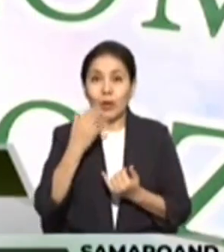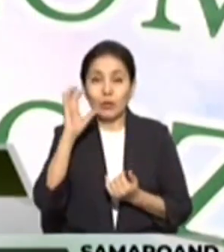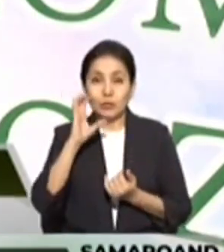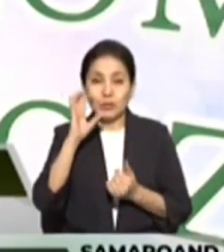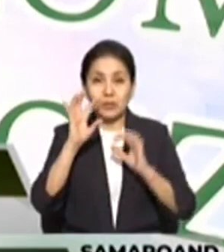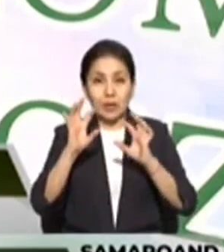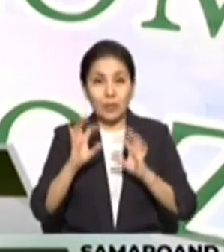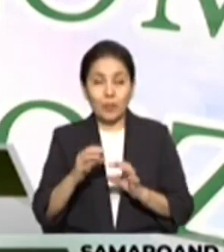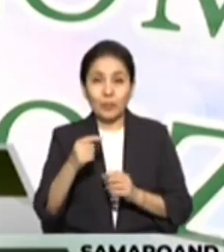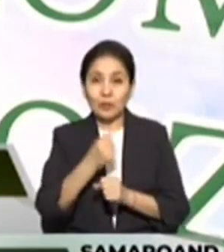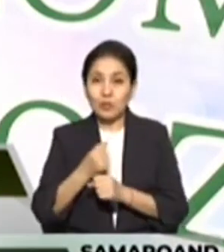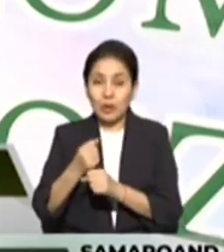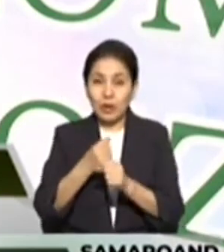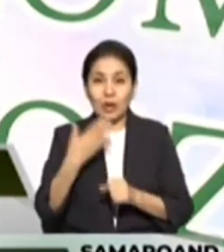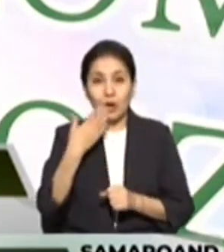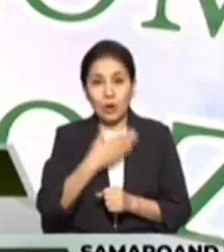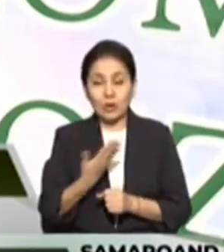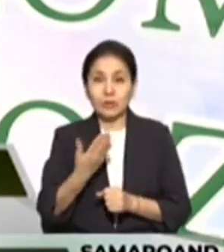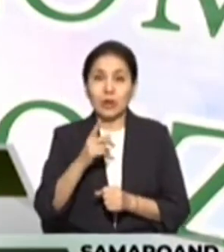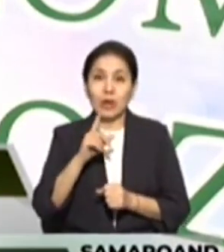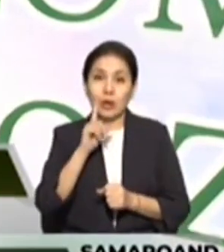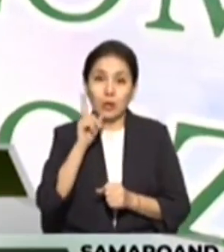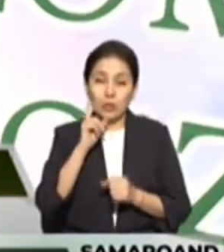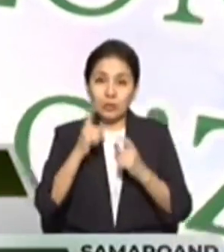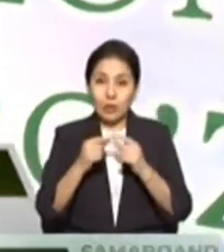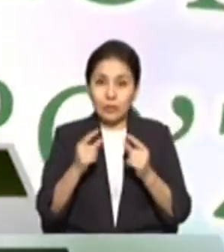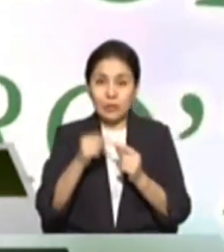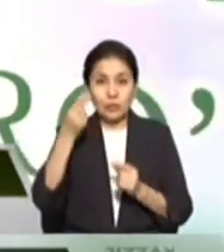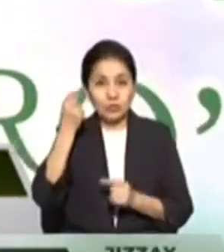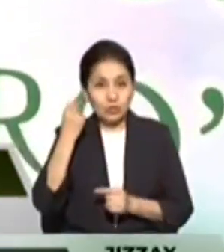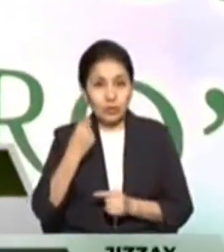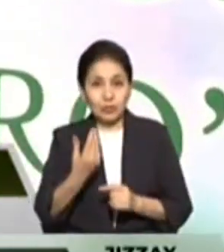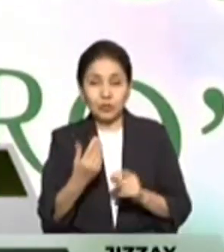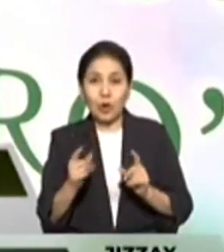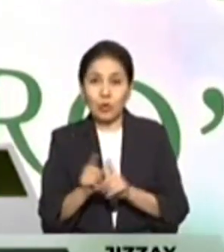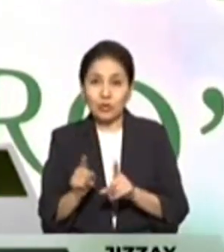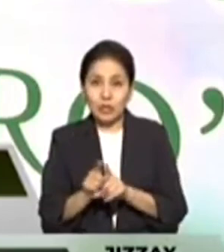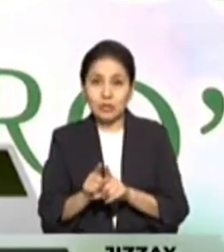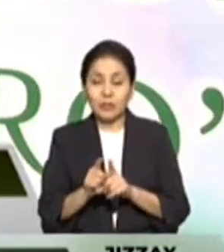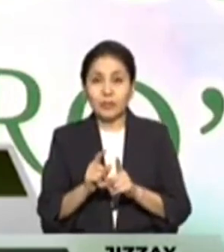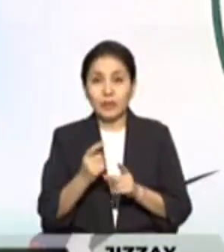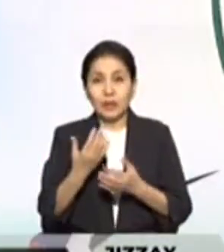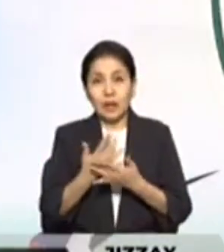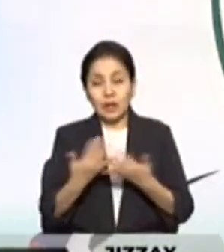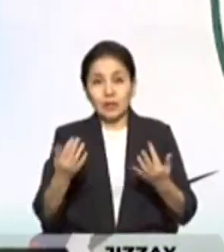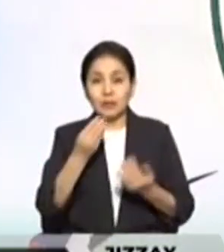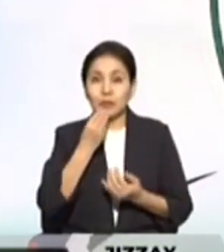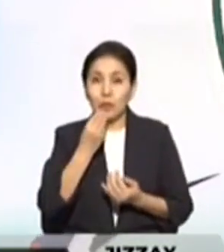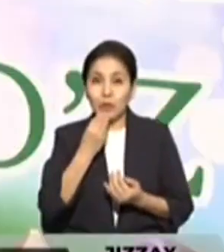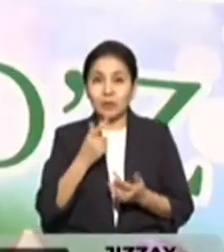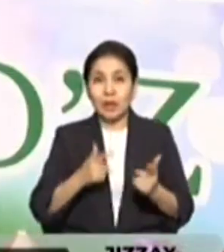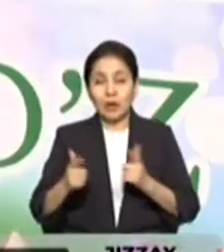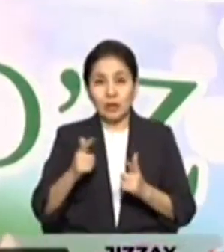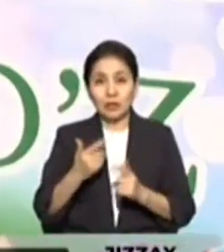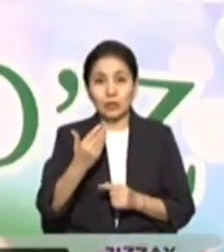taomlarimiz bo'lgan sumalak, osh, ko'k somsa, ko'k chuchvara va shunga o'xshash bir muncha taomlar